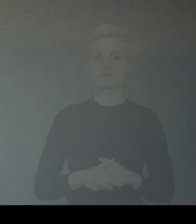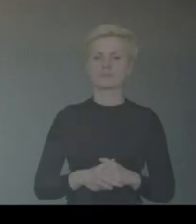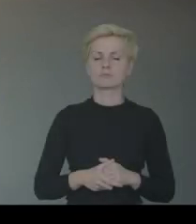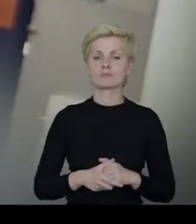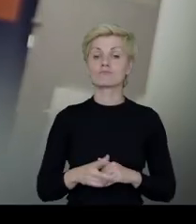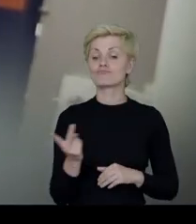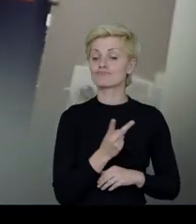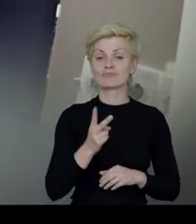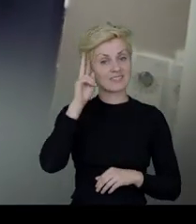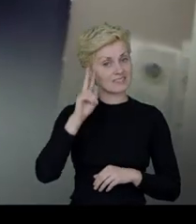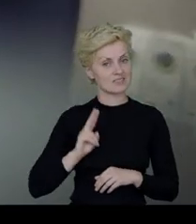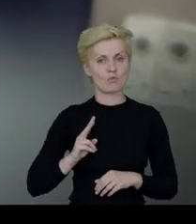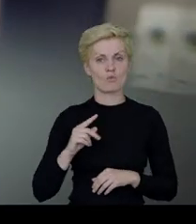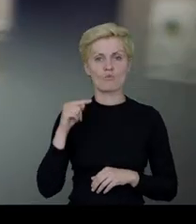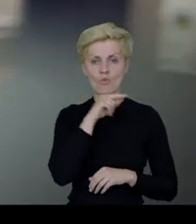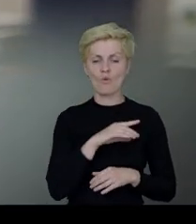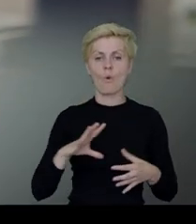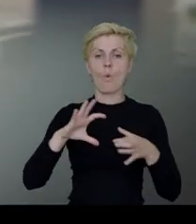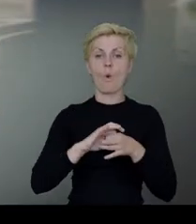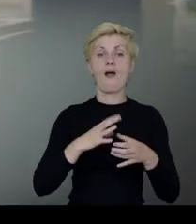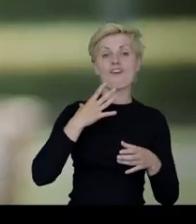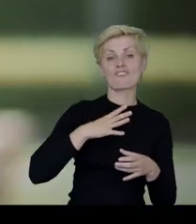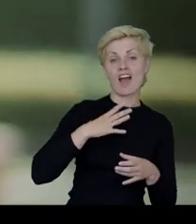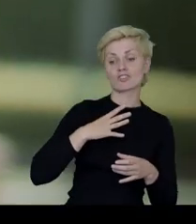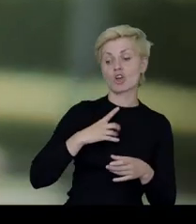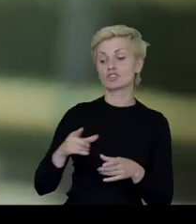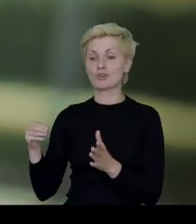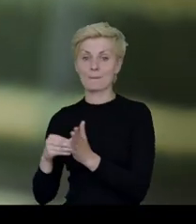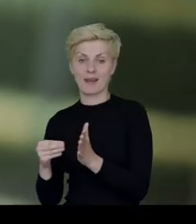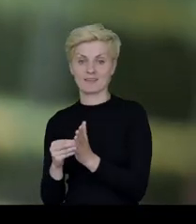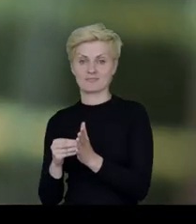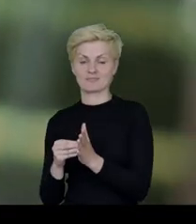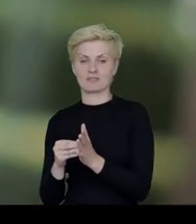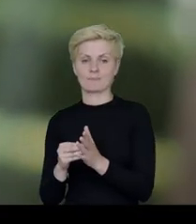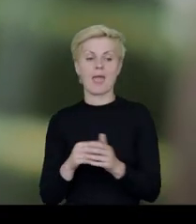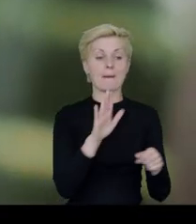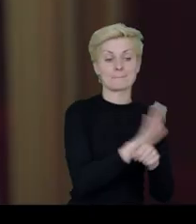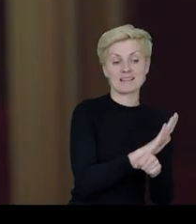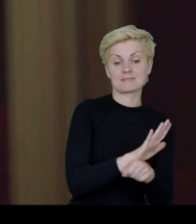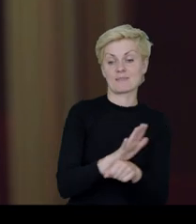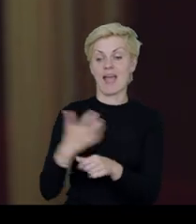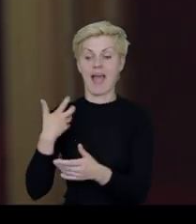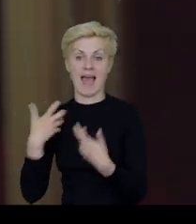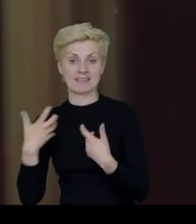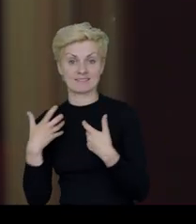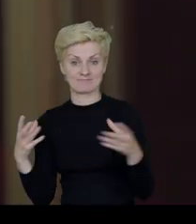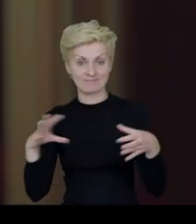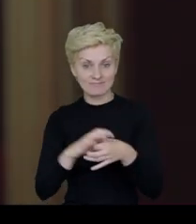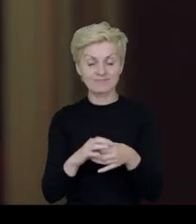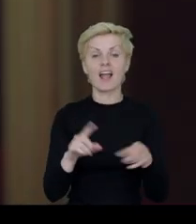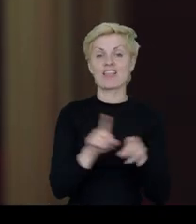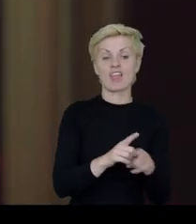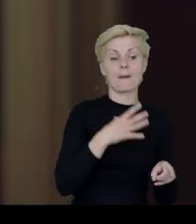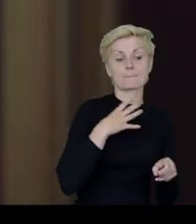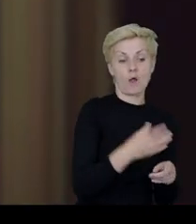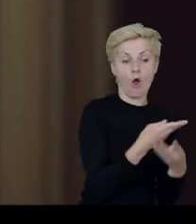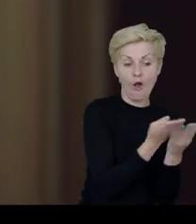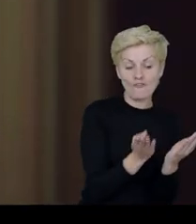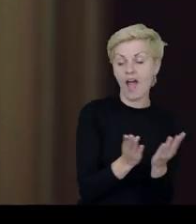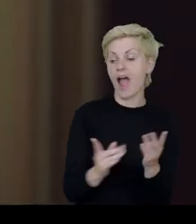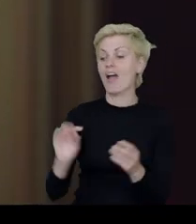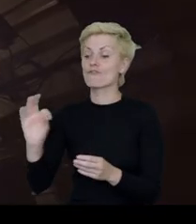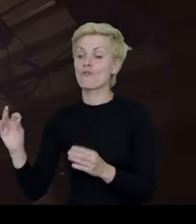Obie instytucje umiejętnie łączą wartości z tym, co praktyczne, biznes z artyzmem czy bogactwo oferty z potrzebami